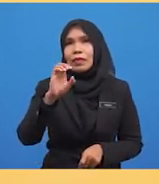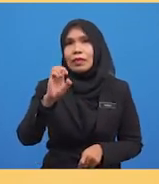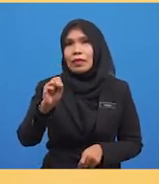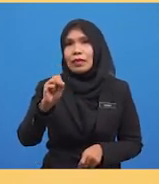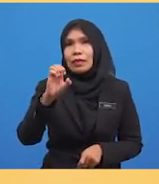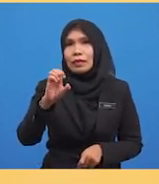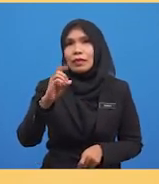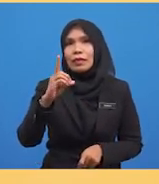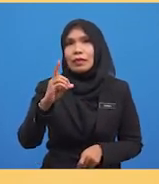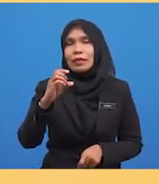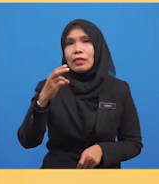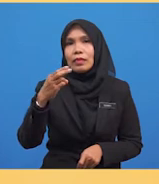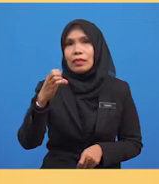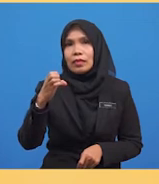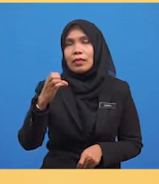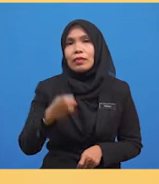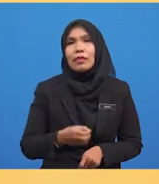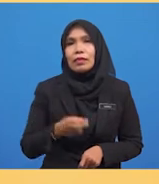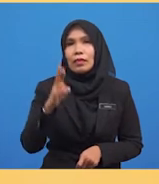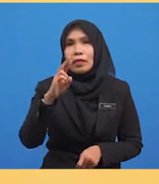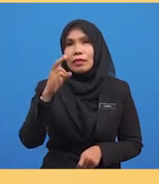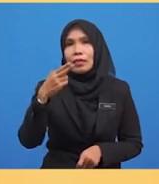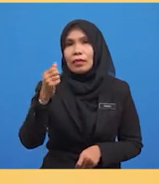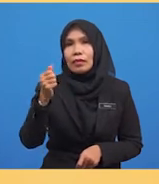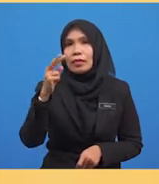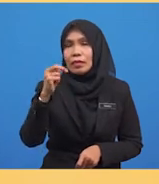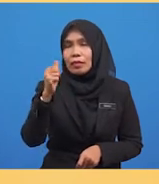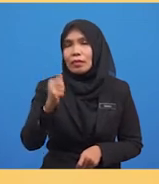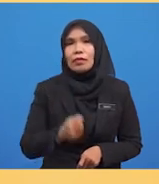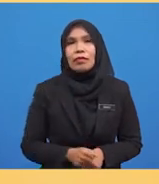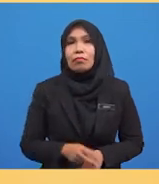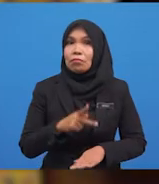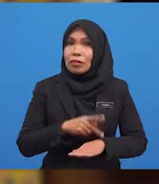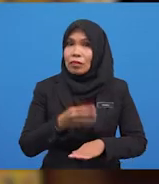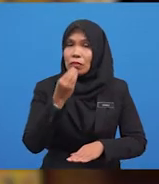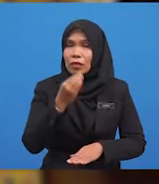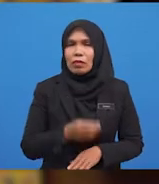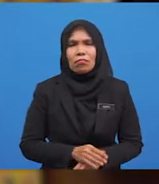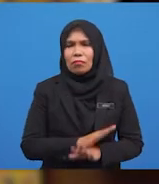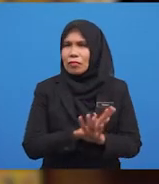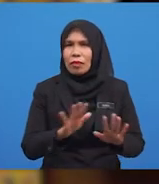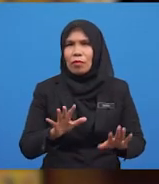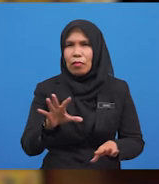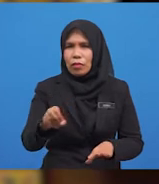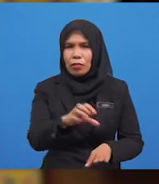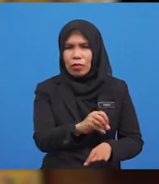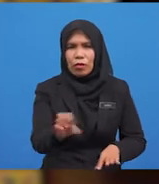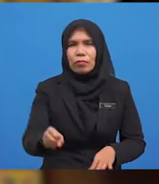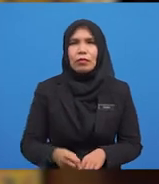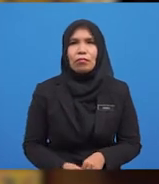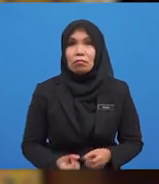dan tidak mengambil makanan secara berlebihan. Murid yang dikasihi